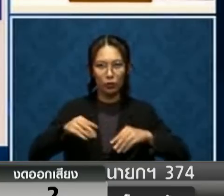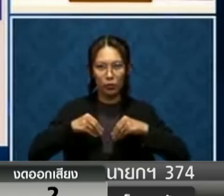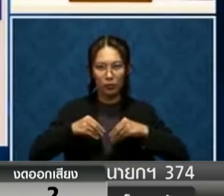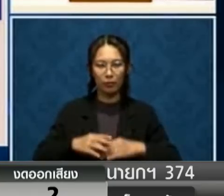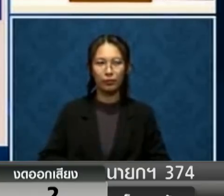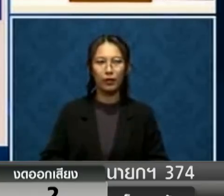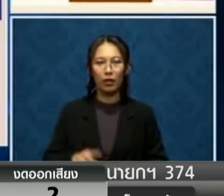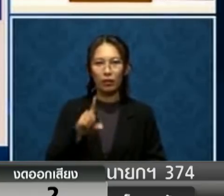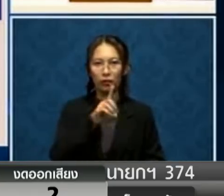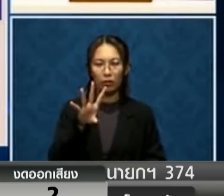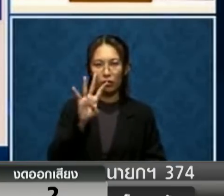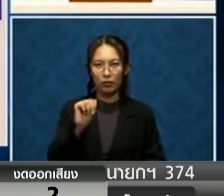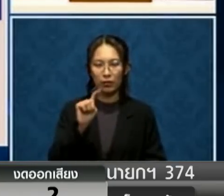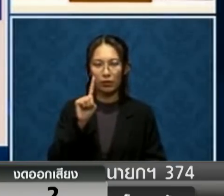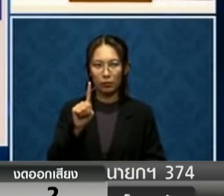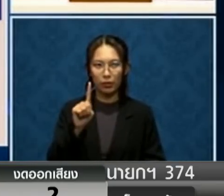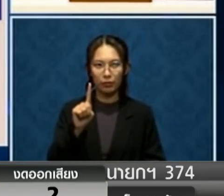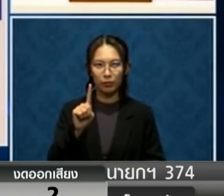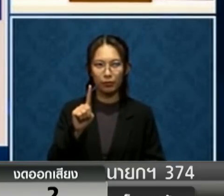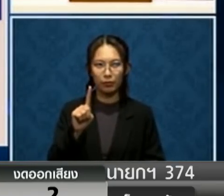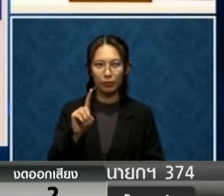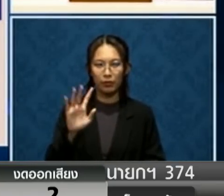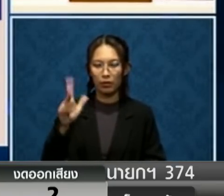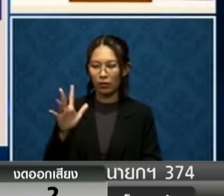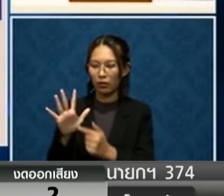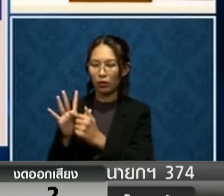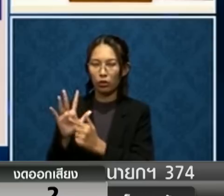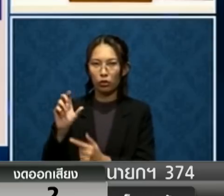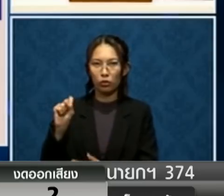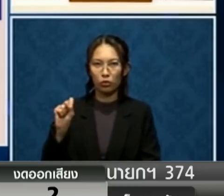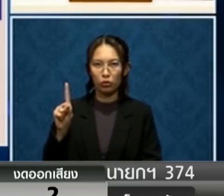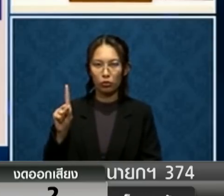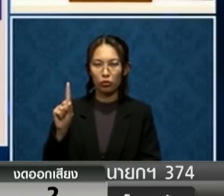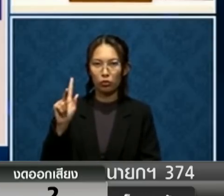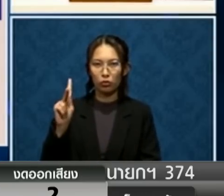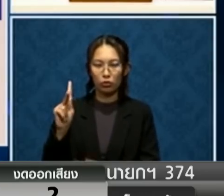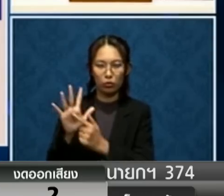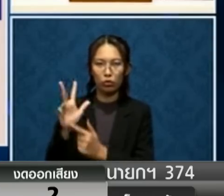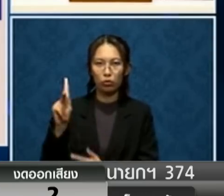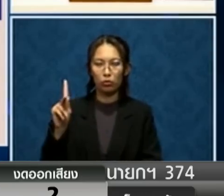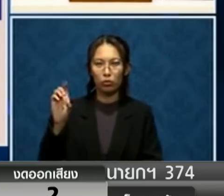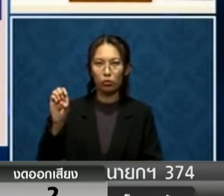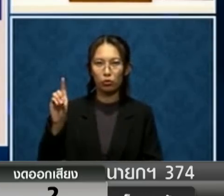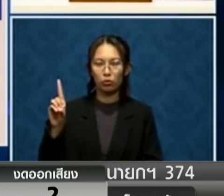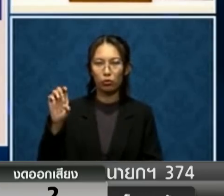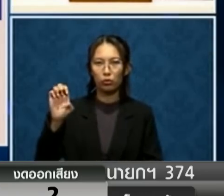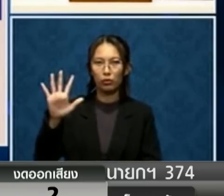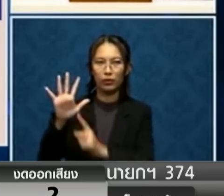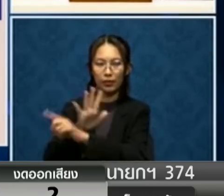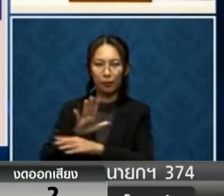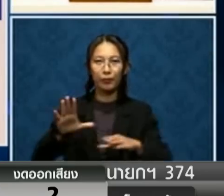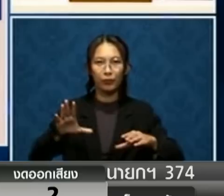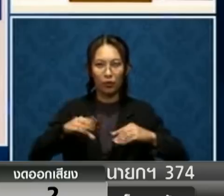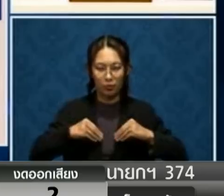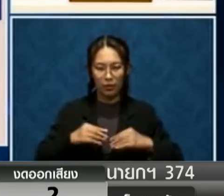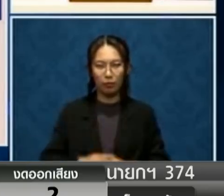าะสมในการขึ้นมาเป็นนายกคนที่30ของประเทศไทยอาจารย์มองยังไงคะประเด็นของคุณหมอชนน่านที่ขึ้นมาพูด คือแน่นอนว่าทางพรรคเพื่อไทยและคุ